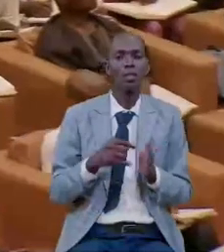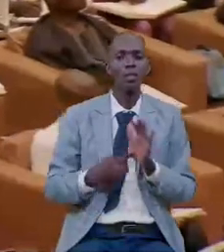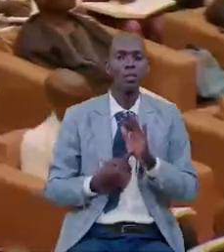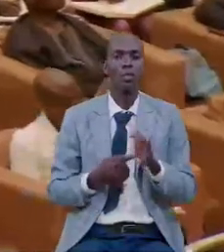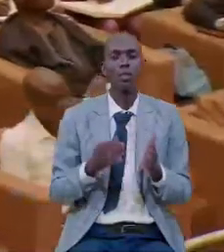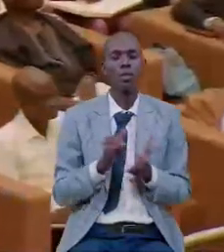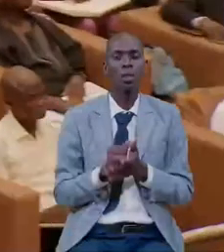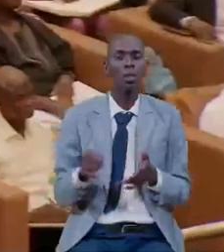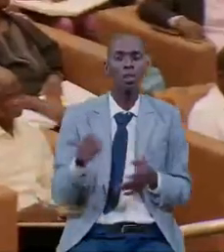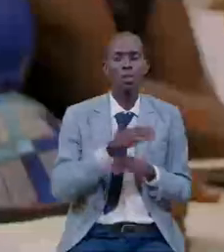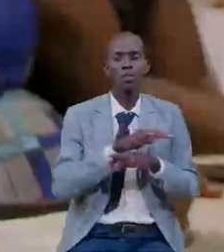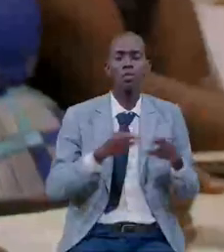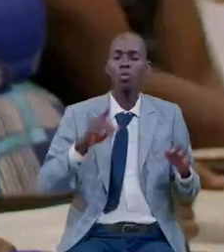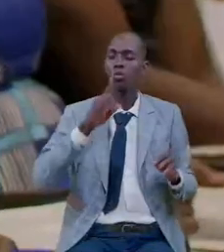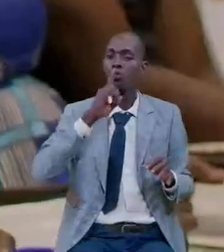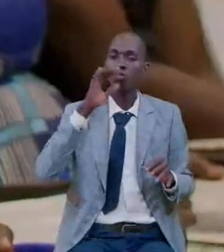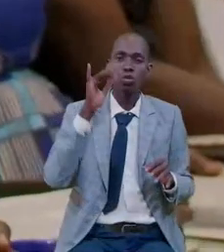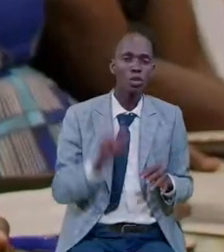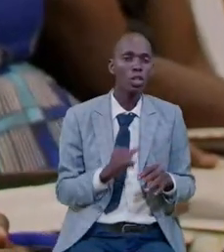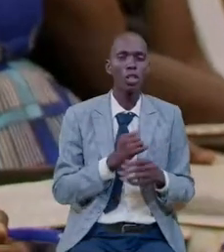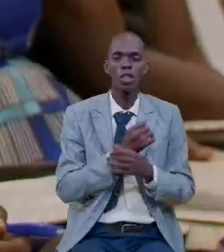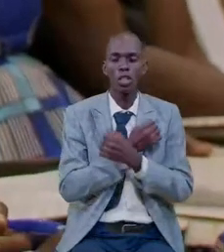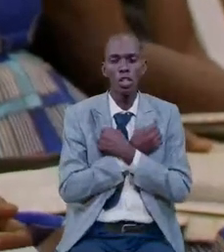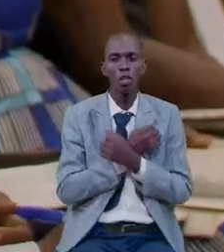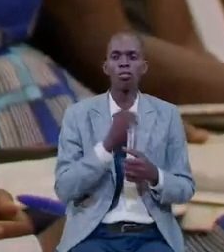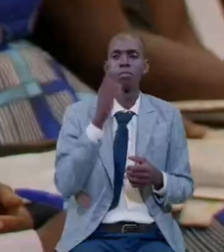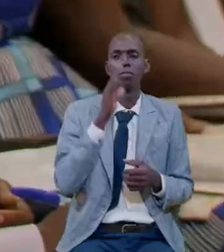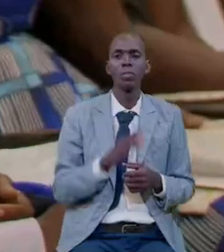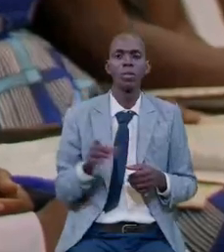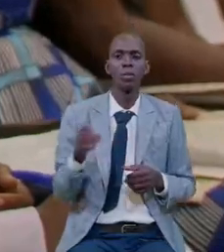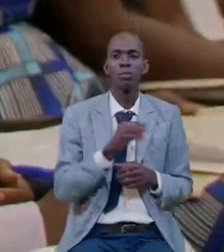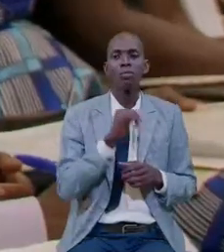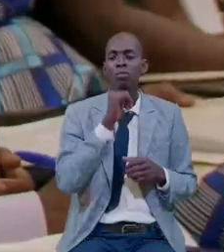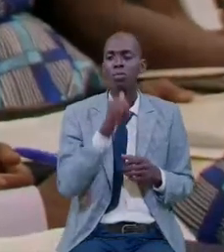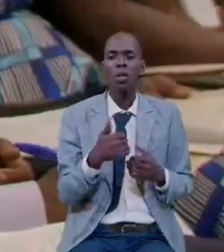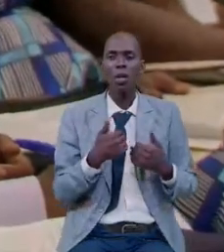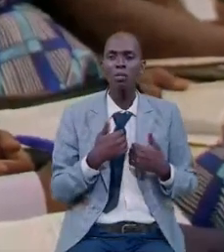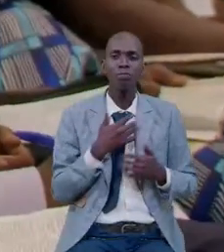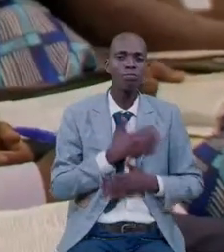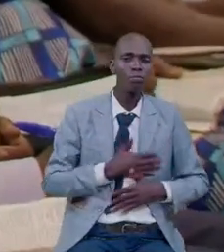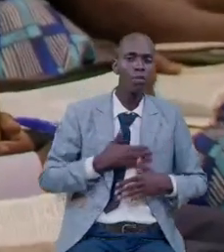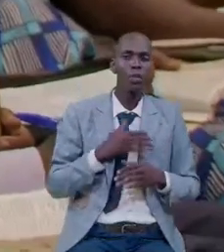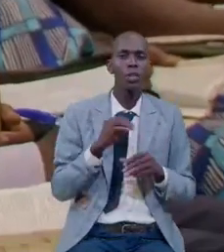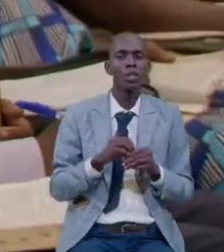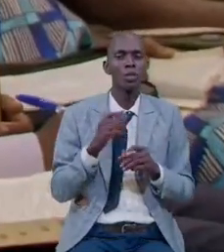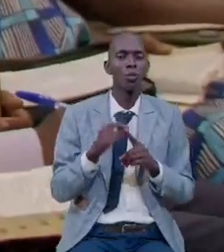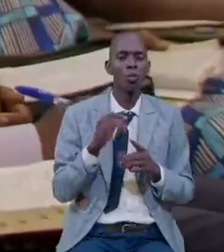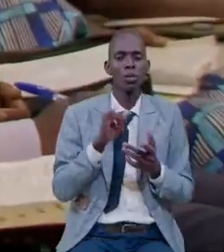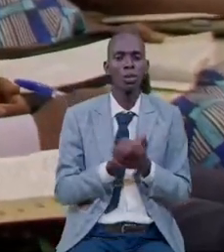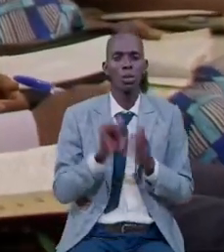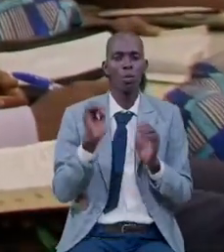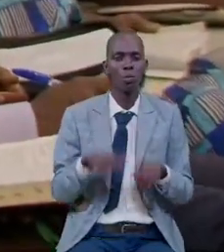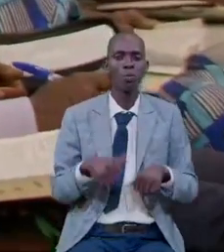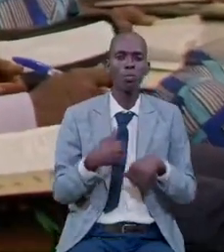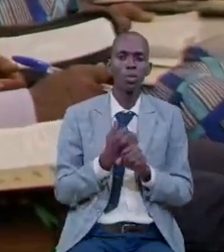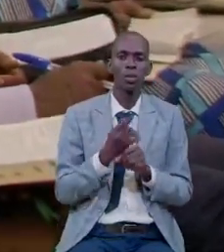ils ne connaissent pas Dieu, ils n'aiment pas Dieu, ils ne désirent pas la parole qui va